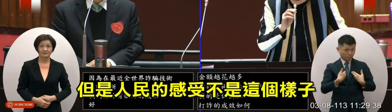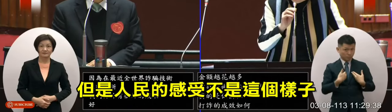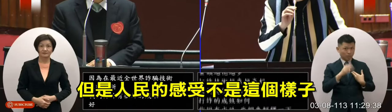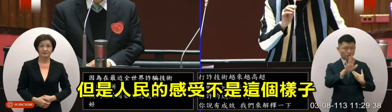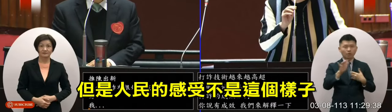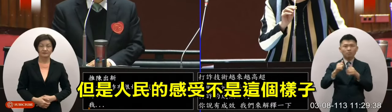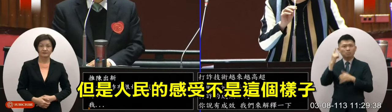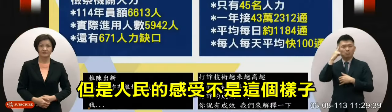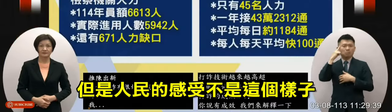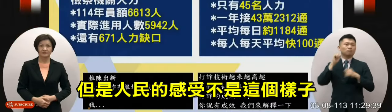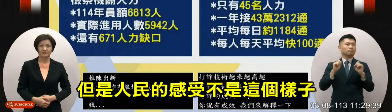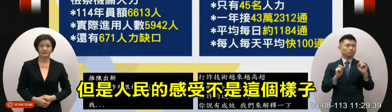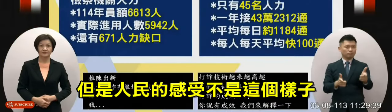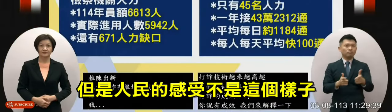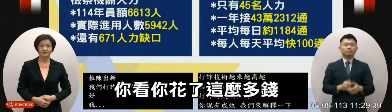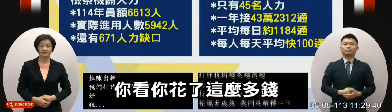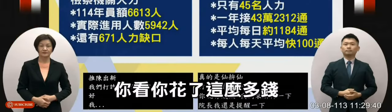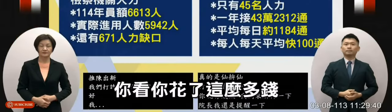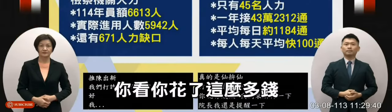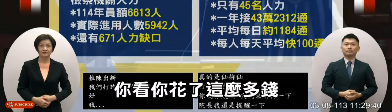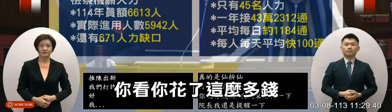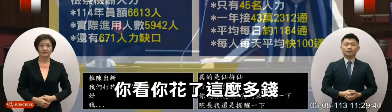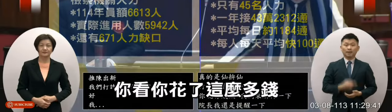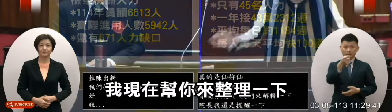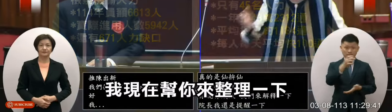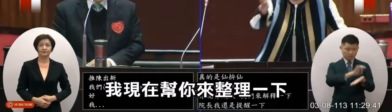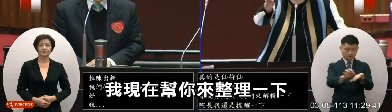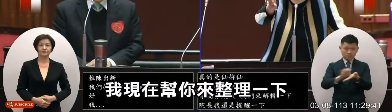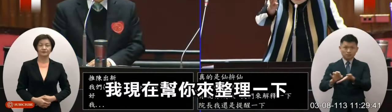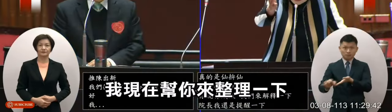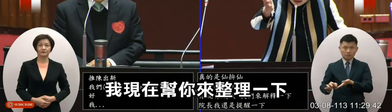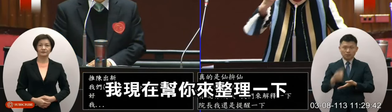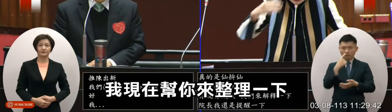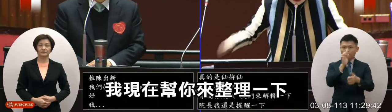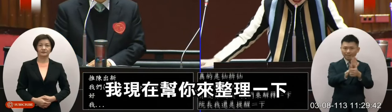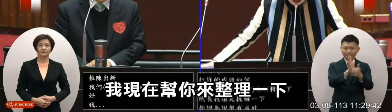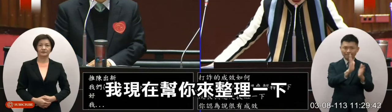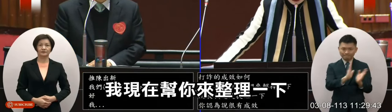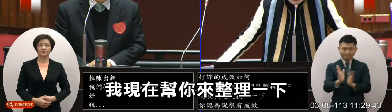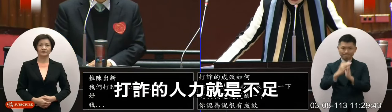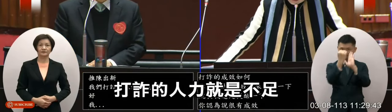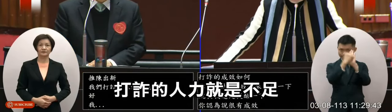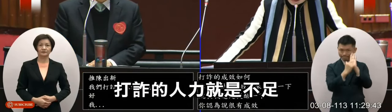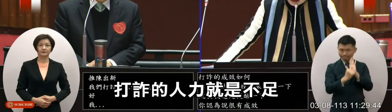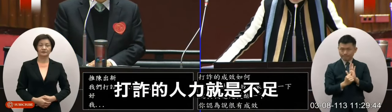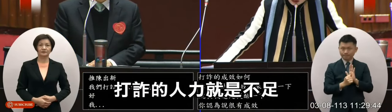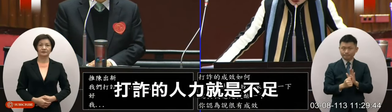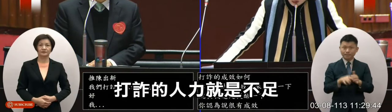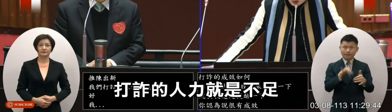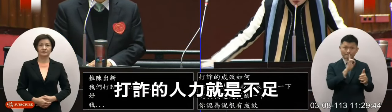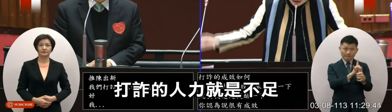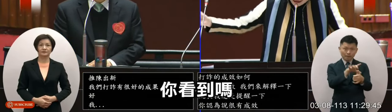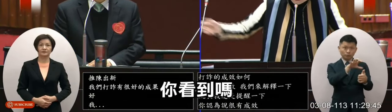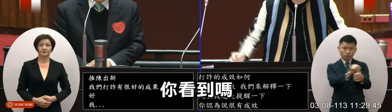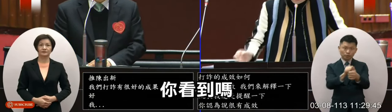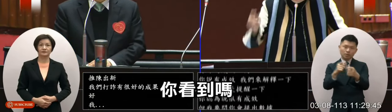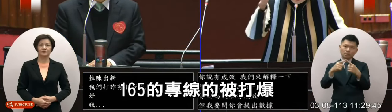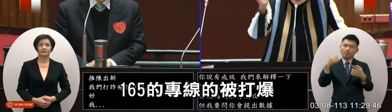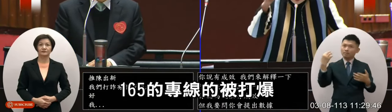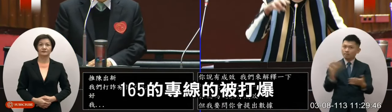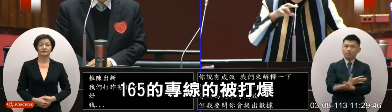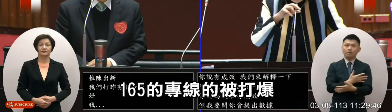民的感受不是这个样子哦。你看你花了这么多钱，我现在帮你来整理一下啊、哦。打诈的人力就是不足嘛，你看到